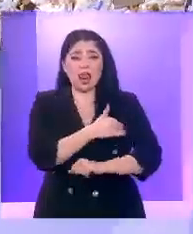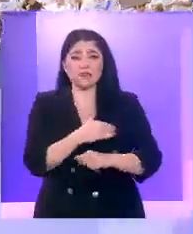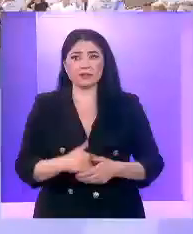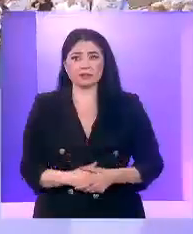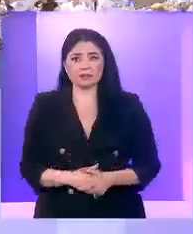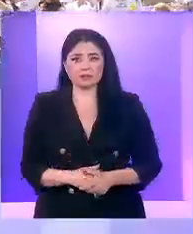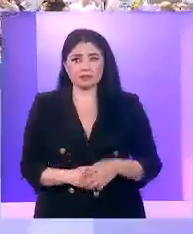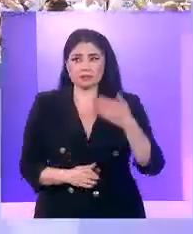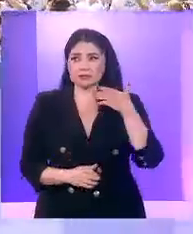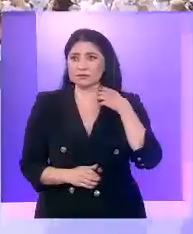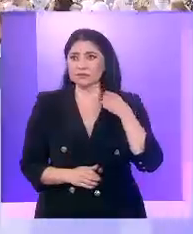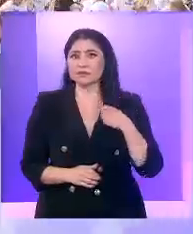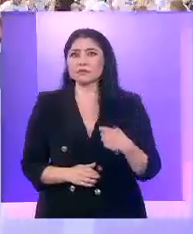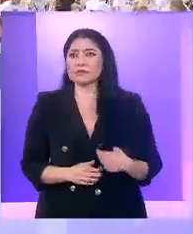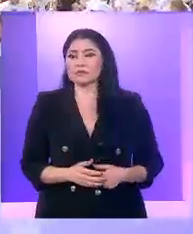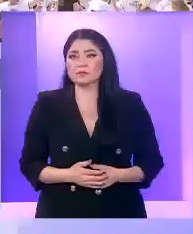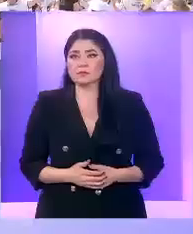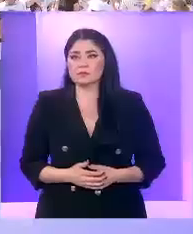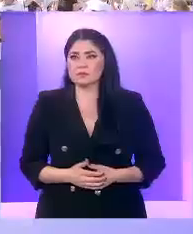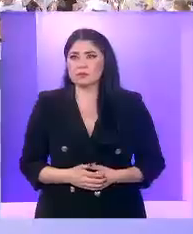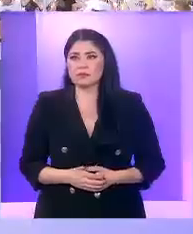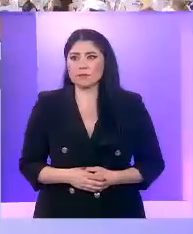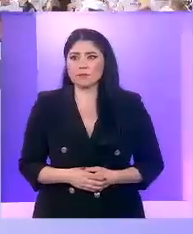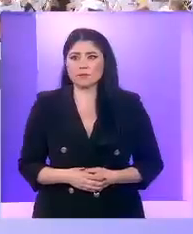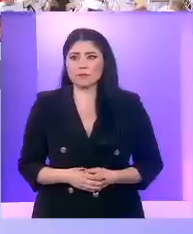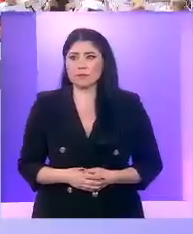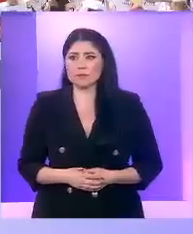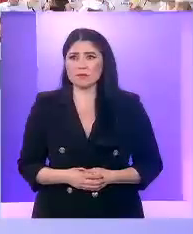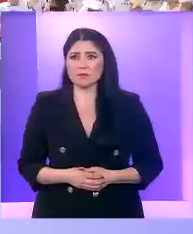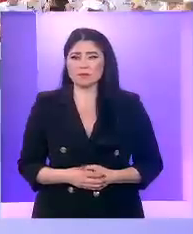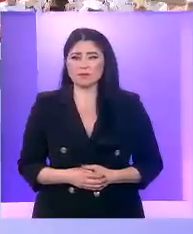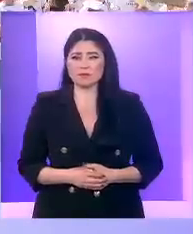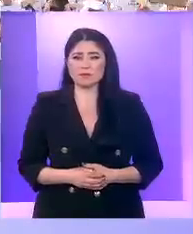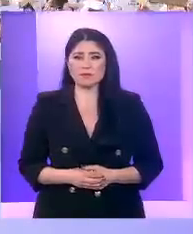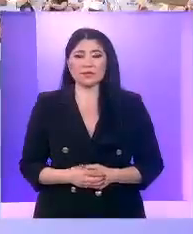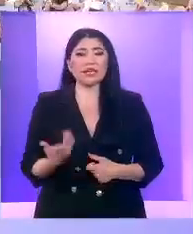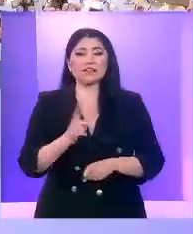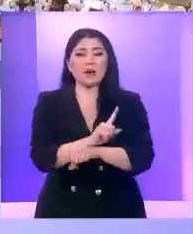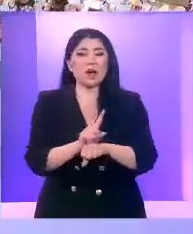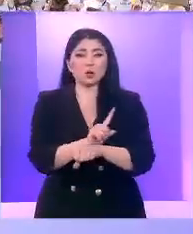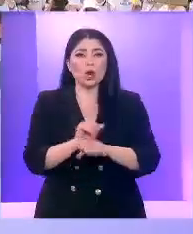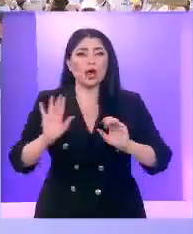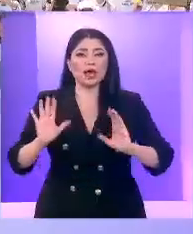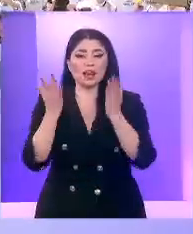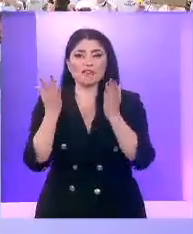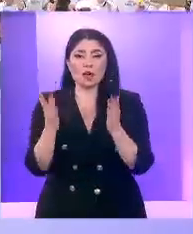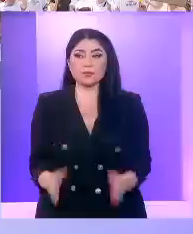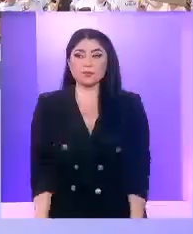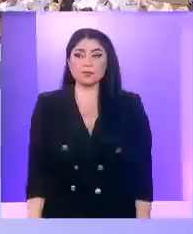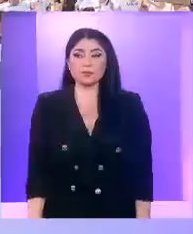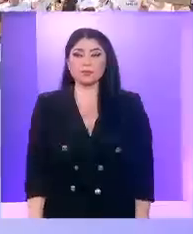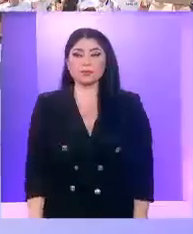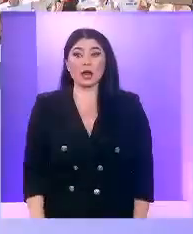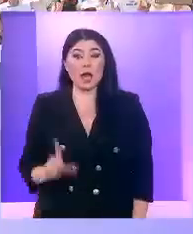ieșiri necontrolate a unei părți a societății. Cât va mai dura această grevă? Știți, ar trebui